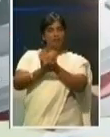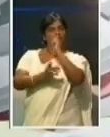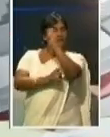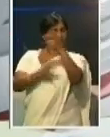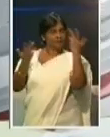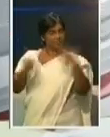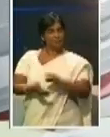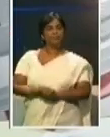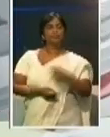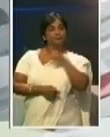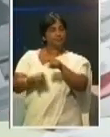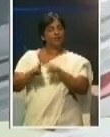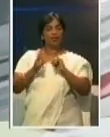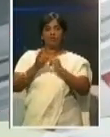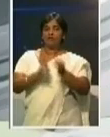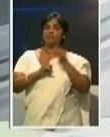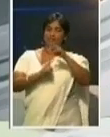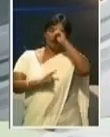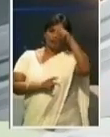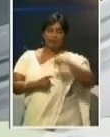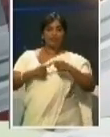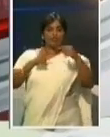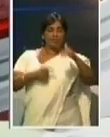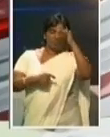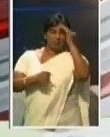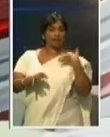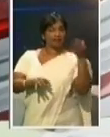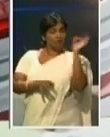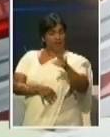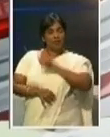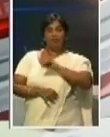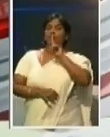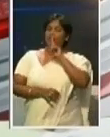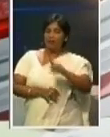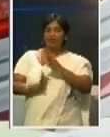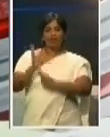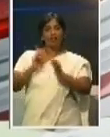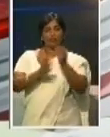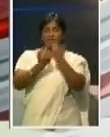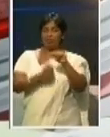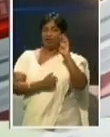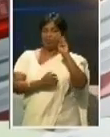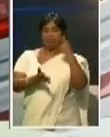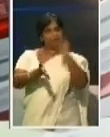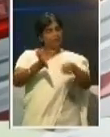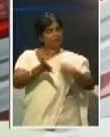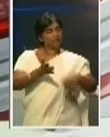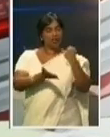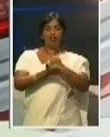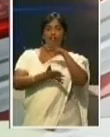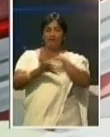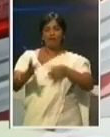ලිපියක් යවා තිබෙනවා. මේ අතර සජිත් ප්‍රේමදාස මහතාව විපක්ෂ නායක ධුරයට පත්කරන ලෙස ඉල්ලමින් මන්ත්‍රීවරු 40 දෙනෙක්ගේ අත්සන් සහිත